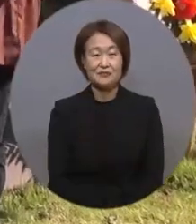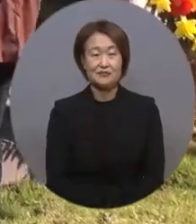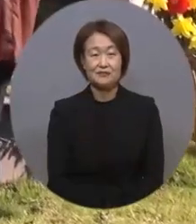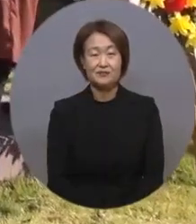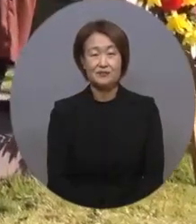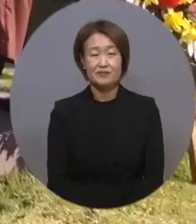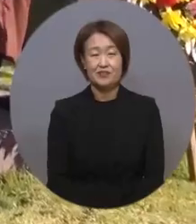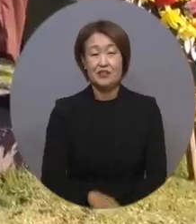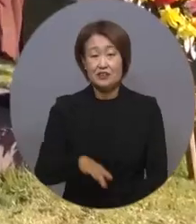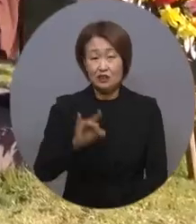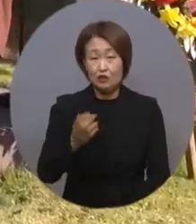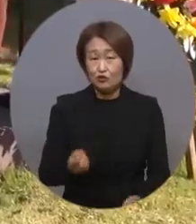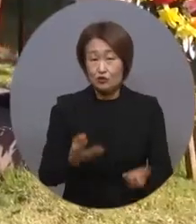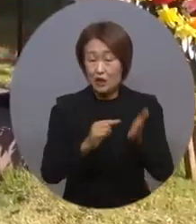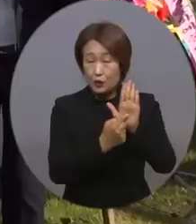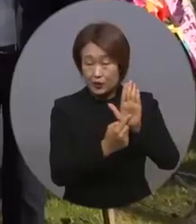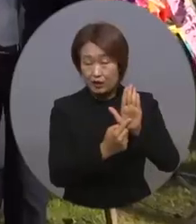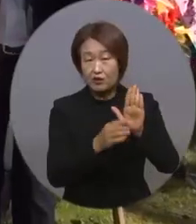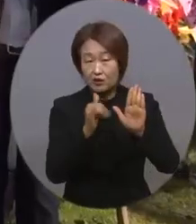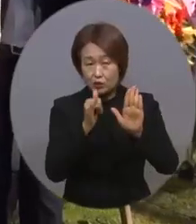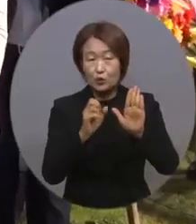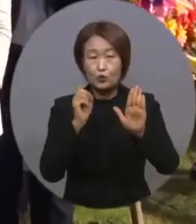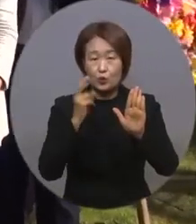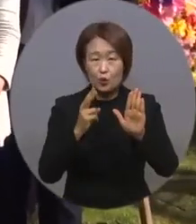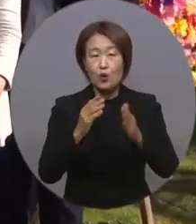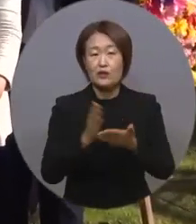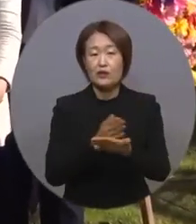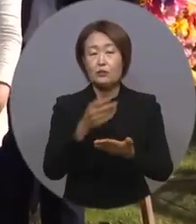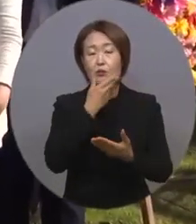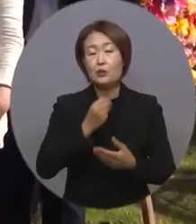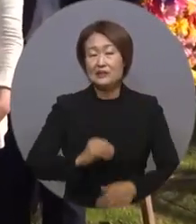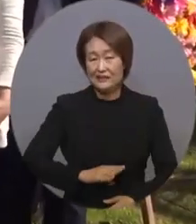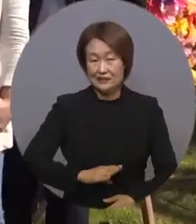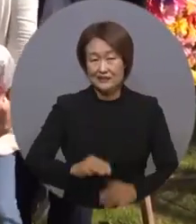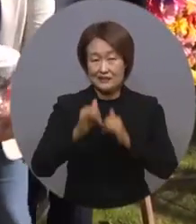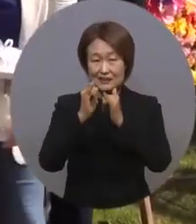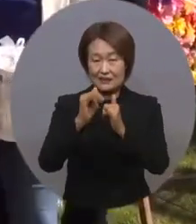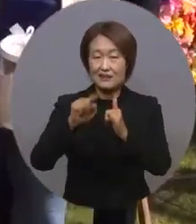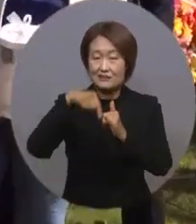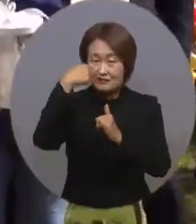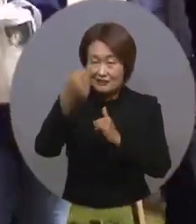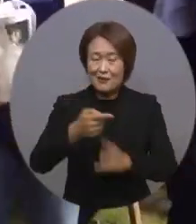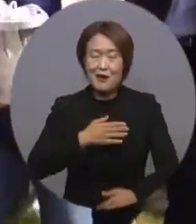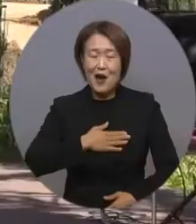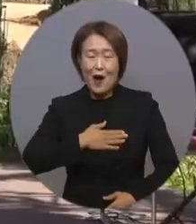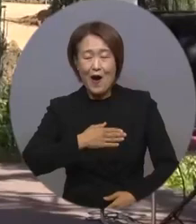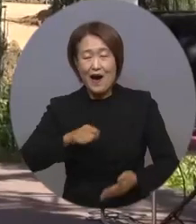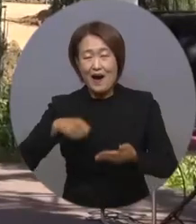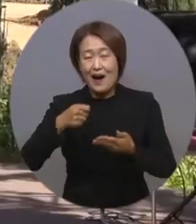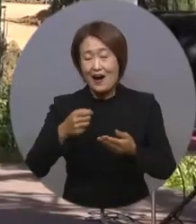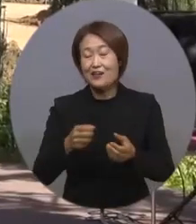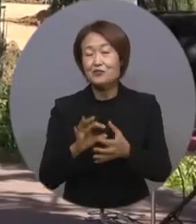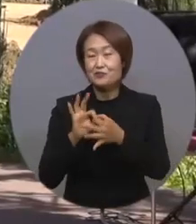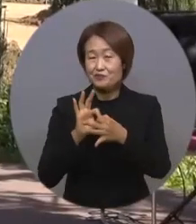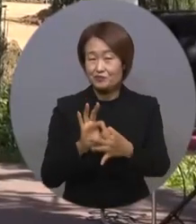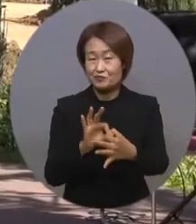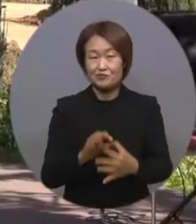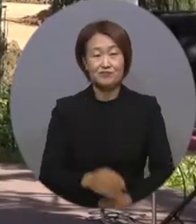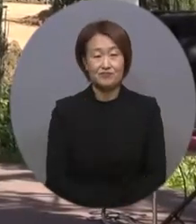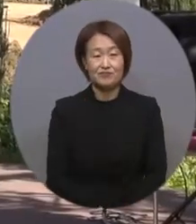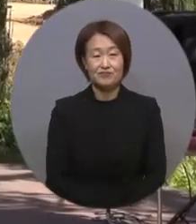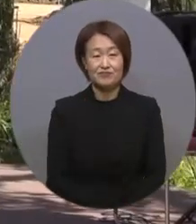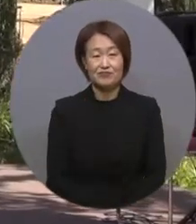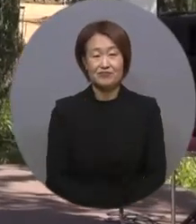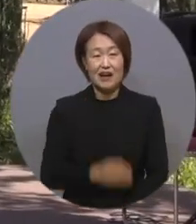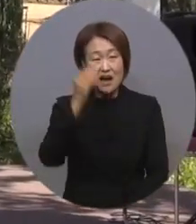행사는 식전 축하 공연을 시작으로 나는 복지재상 시상식 오찬으로 이어졌습니다 시상자는 한국장애인